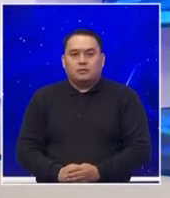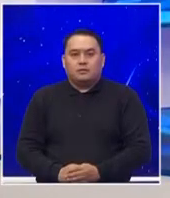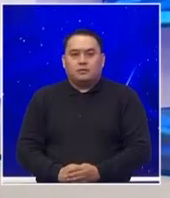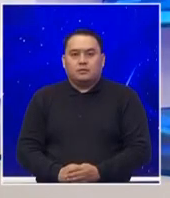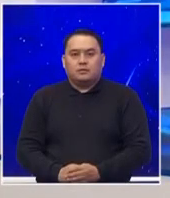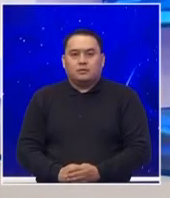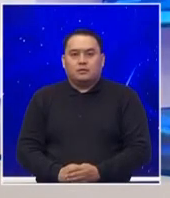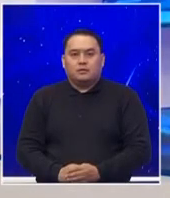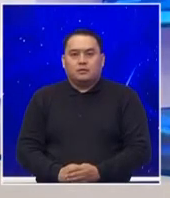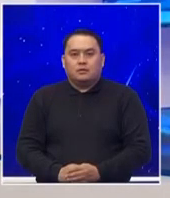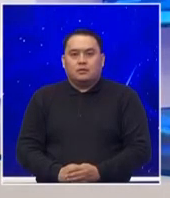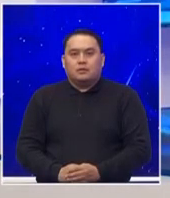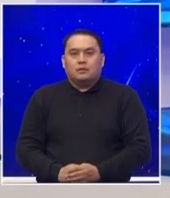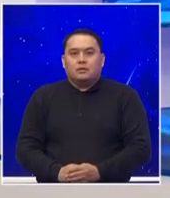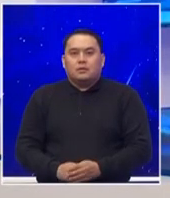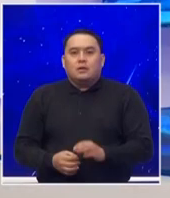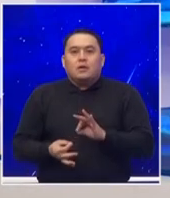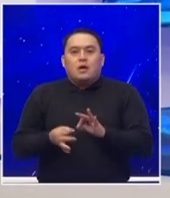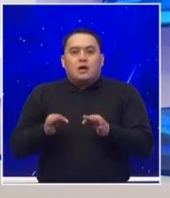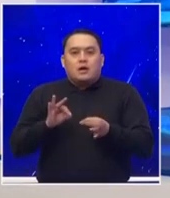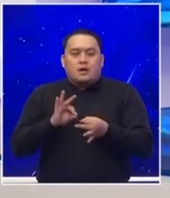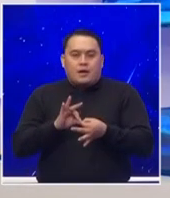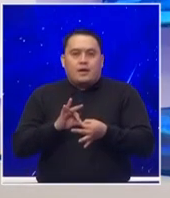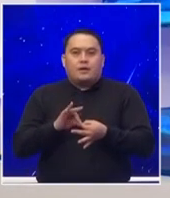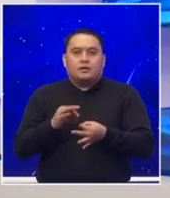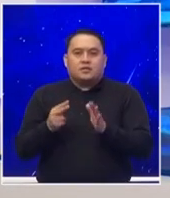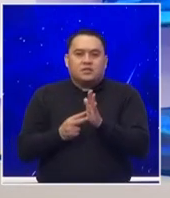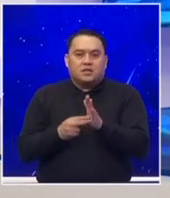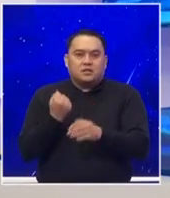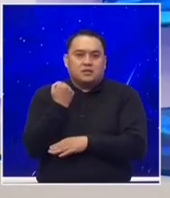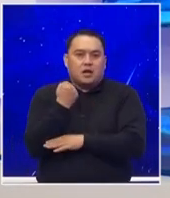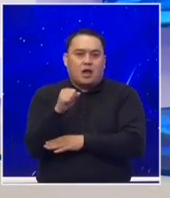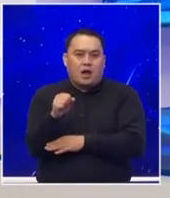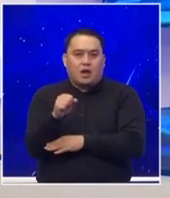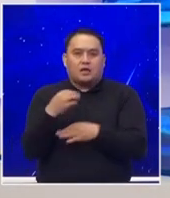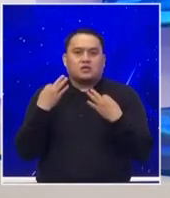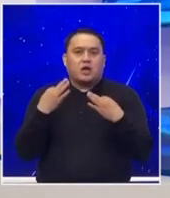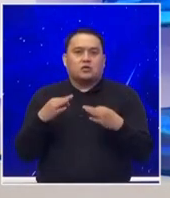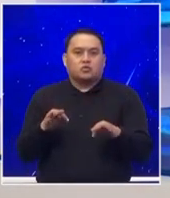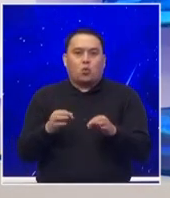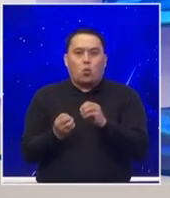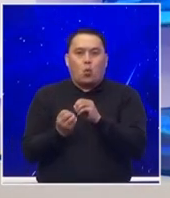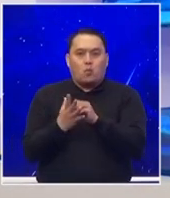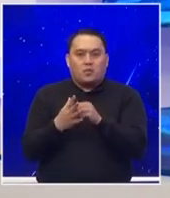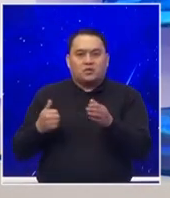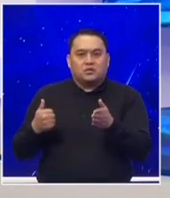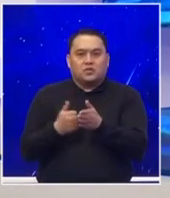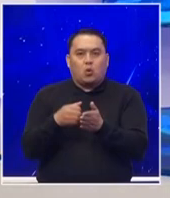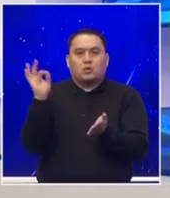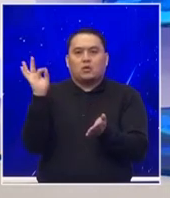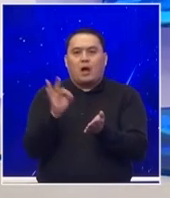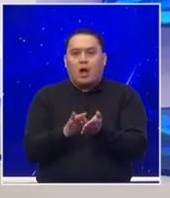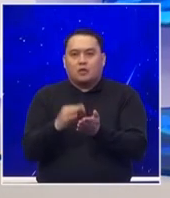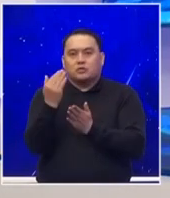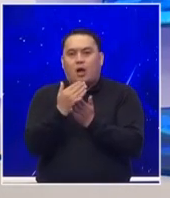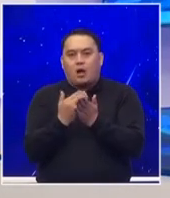Жетсулық спортшылар Токио Олимпиадасына 8 жолдама жеңіп алған. Жерлестеріміз биыл лицензиялар санын 15-ке жеткізуді көздейді. Бұл